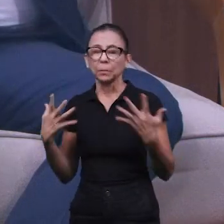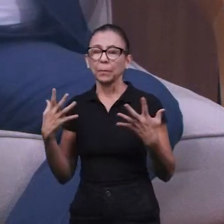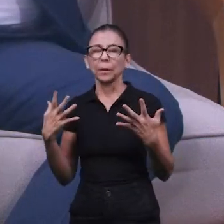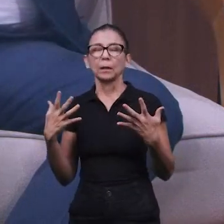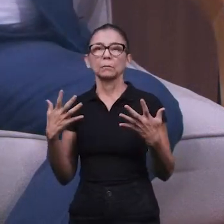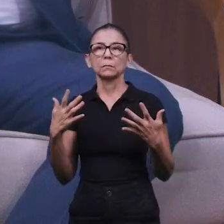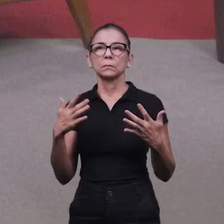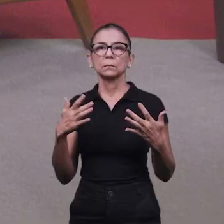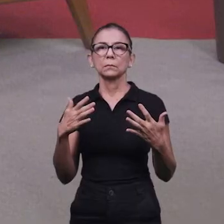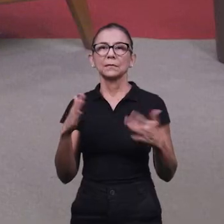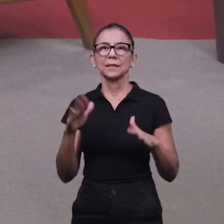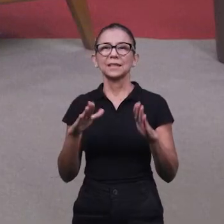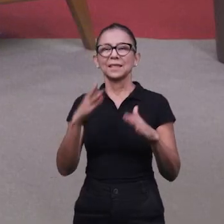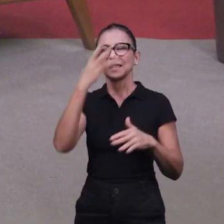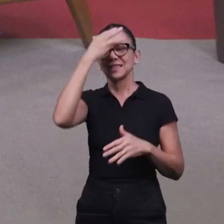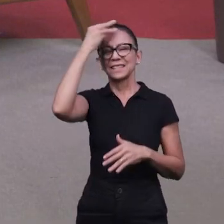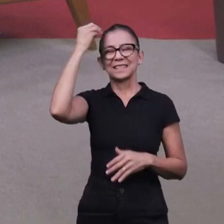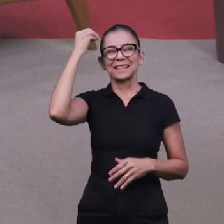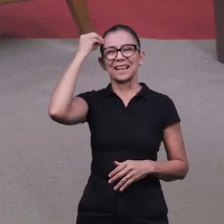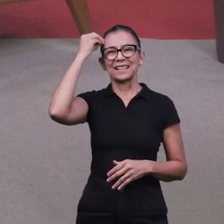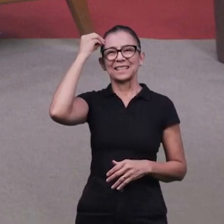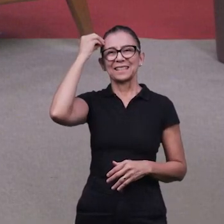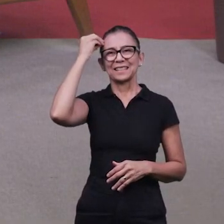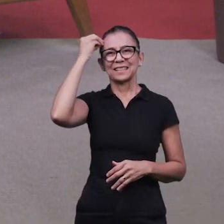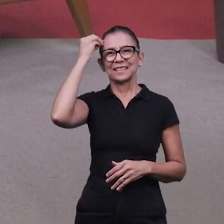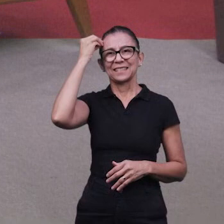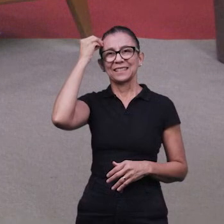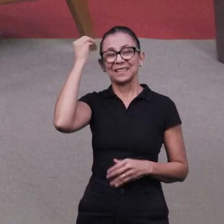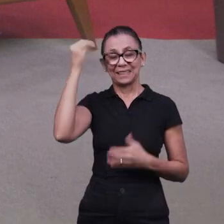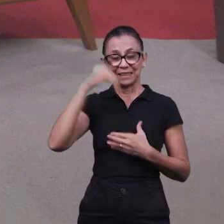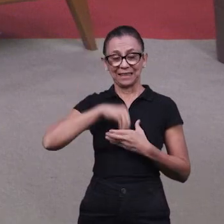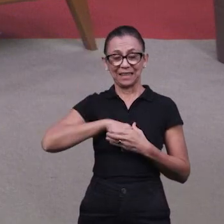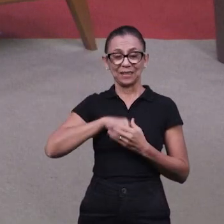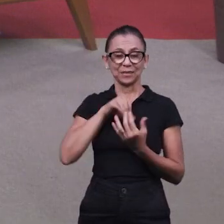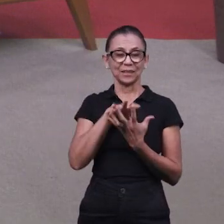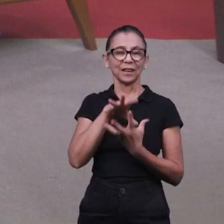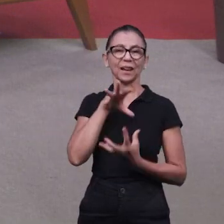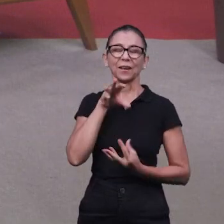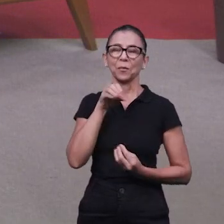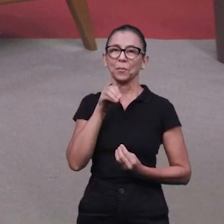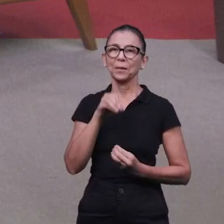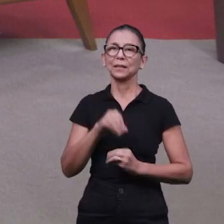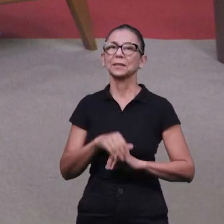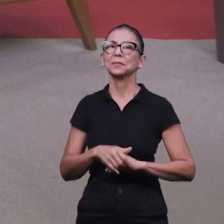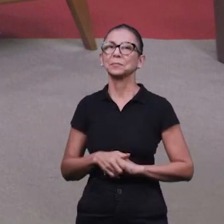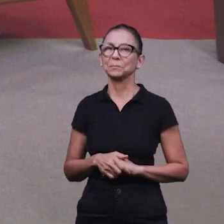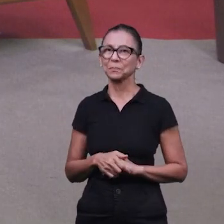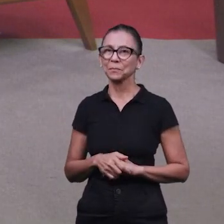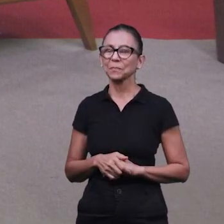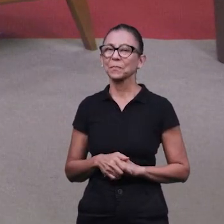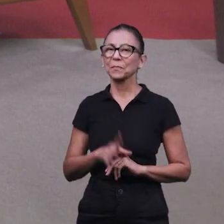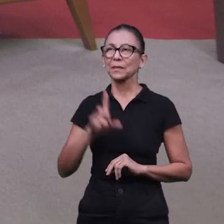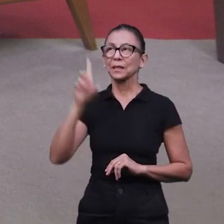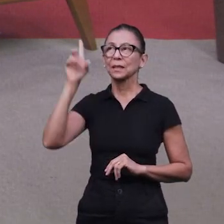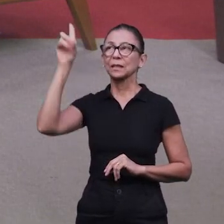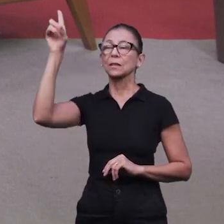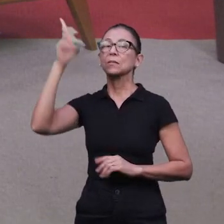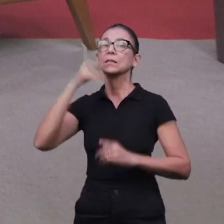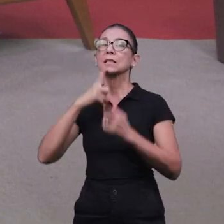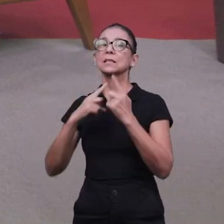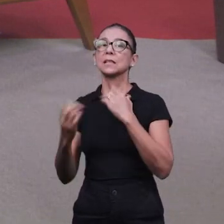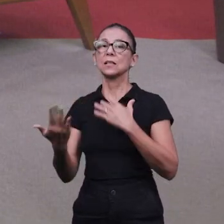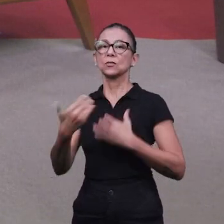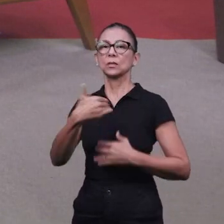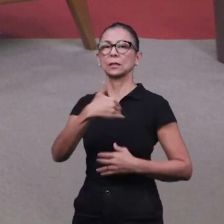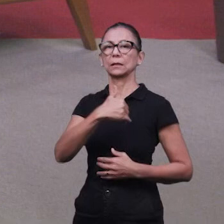oublie qu'à l'intérieur de lui, il y a une âme. Et que le désir de Dieu est habité dans